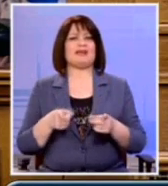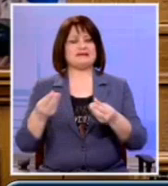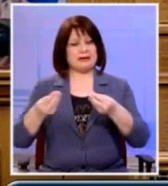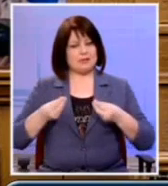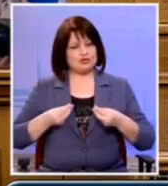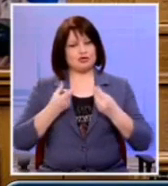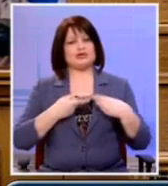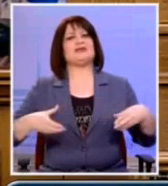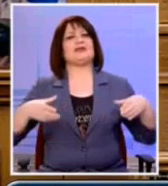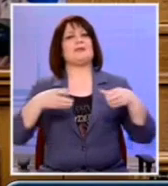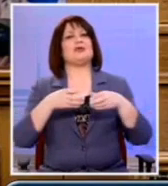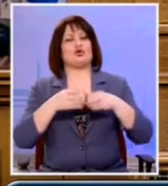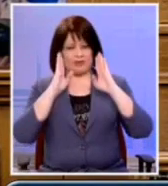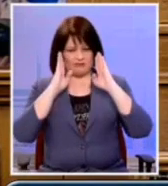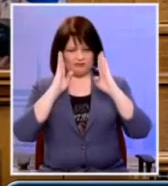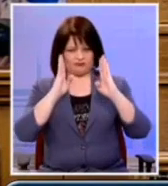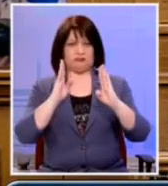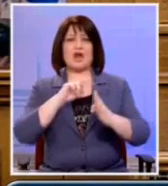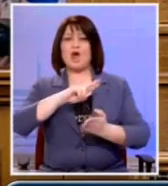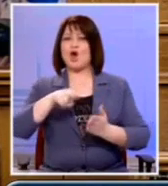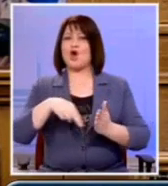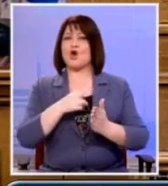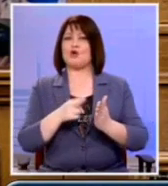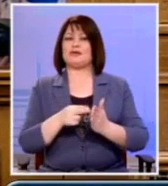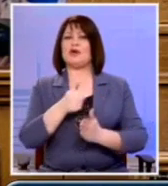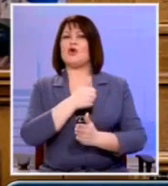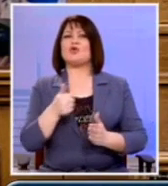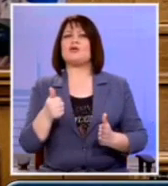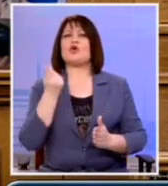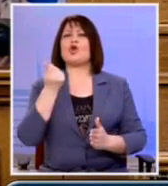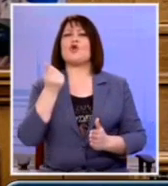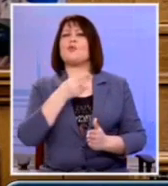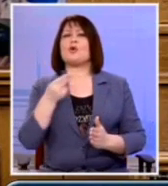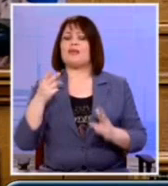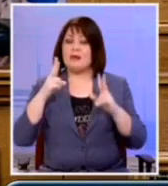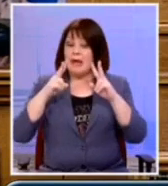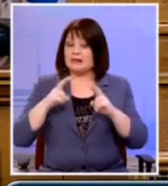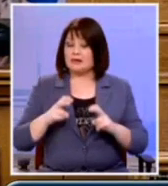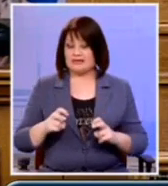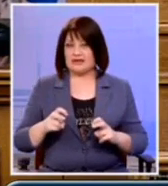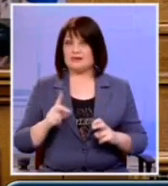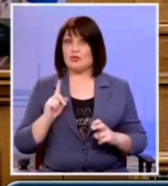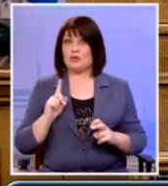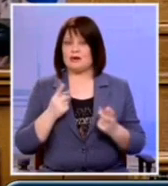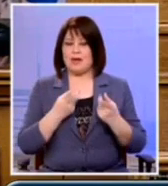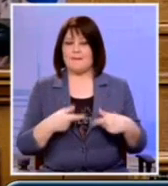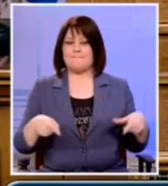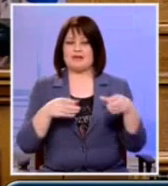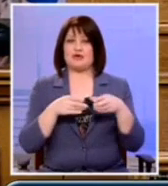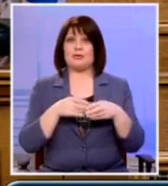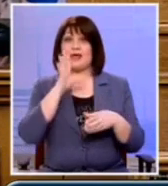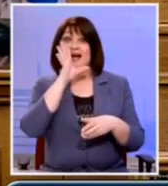αυτή. Δεν είναι απλώς μια επιτροπή για την διαλεύκανση ενός οικονομικού ζητήματος. Είναι μια επιτροπή αλήθειας.